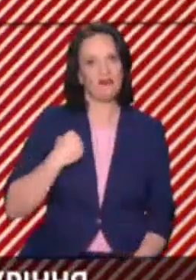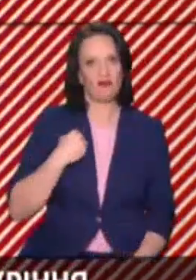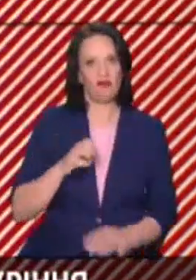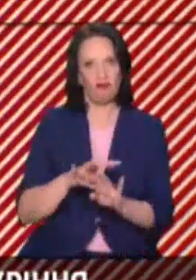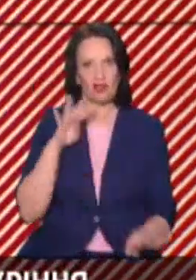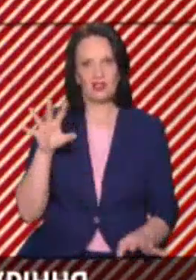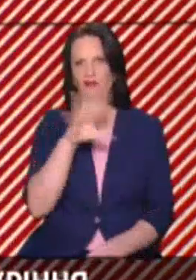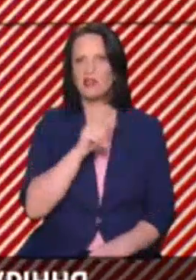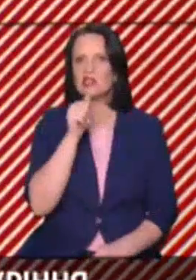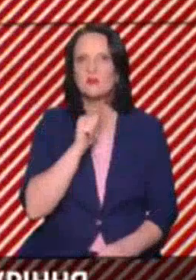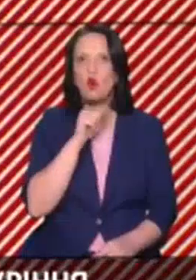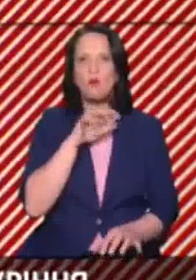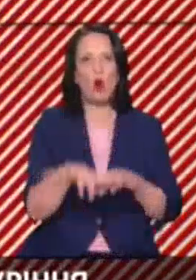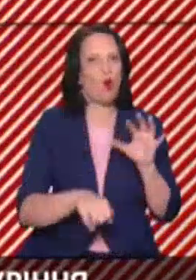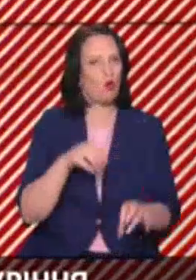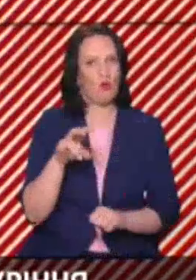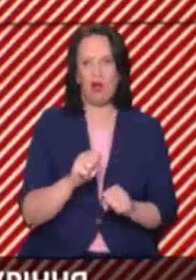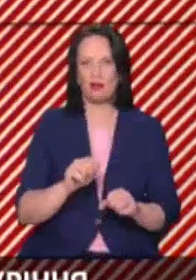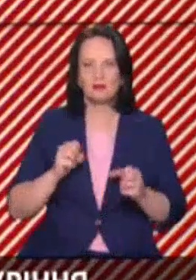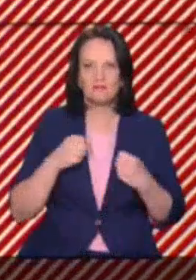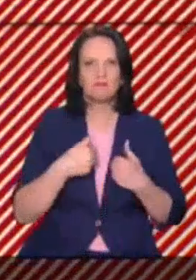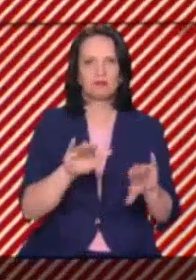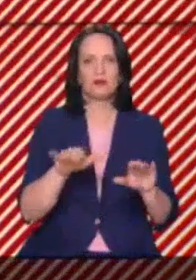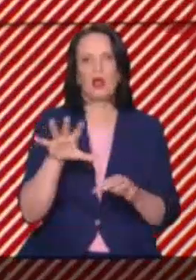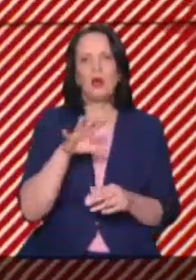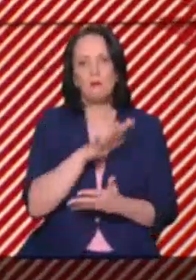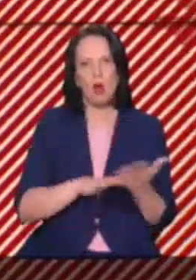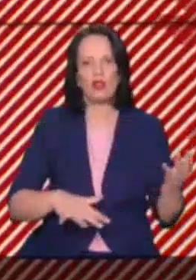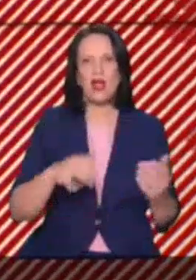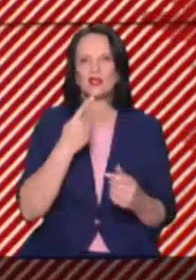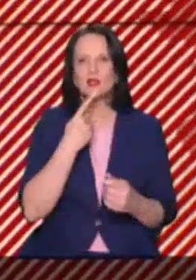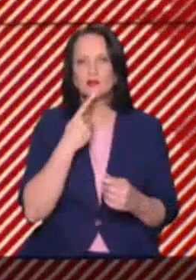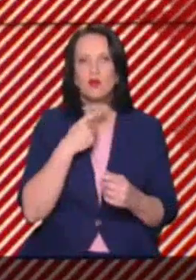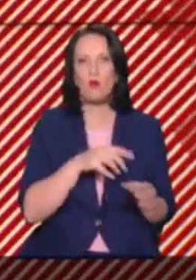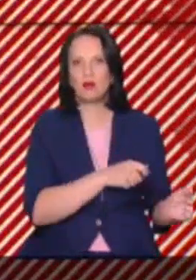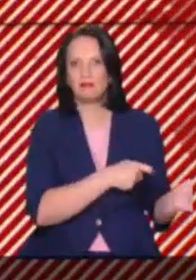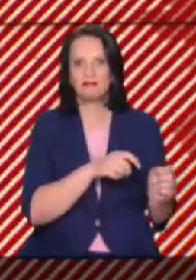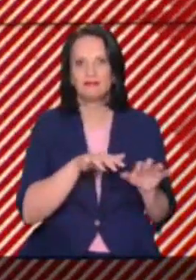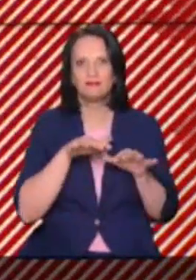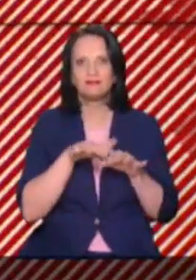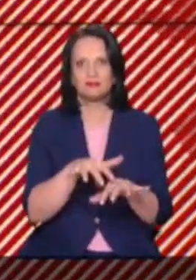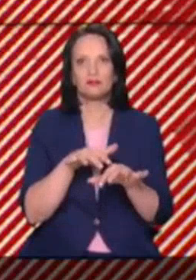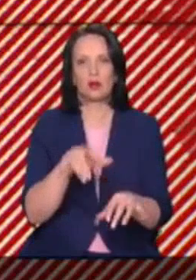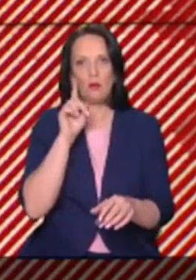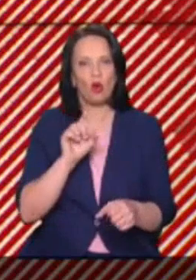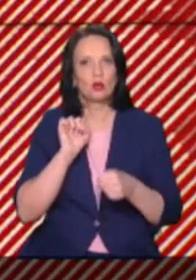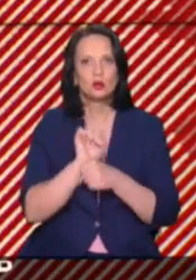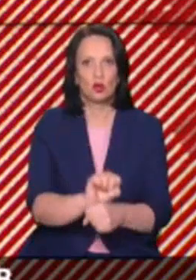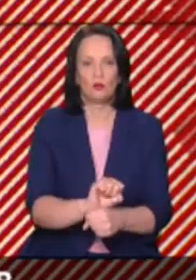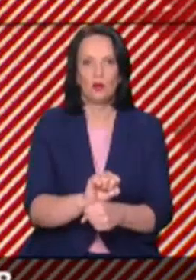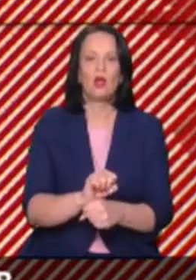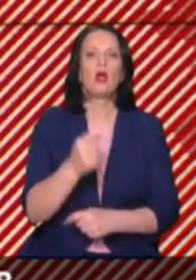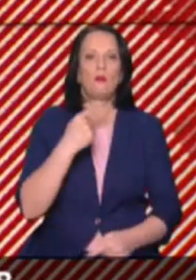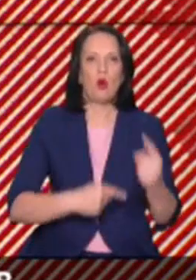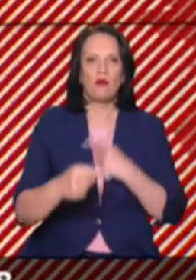спроби окупантів відбили. Таким чином, усі подальші спроби стягування російських військ поки зупинені. Ну і знову